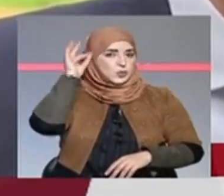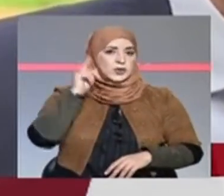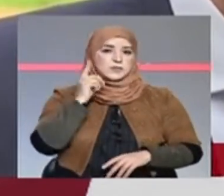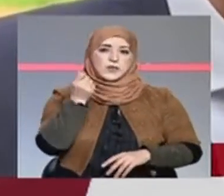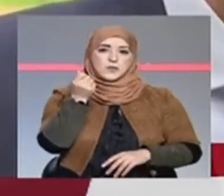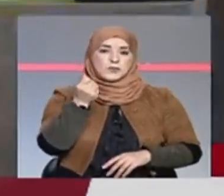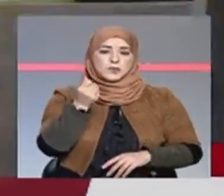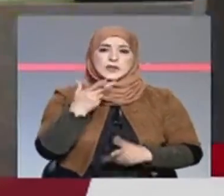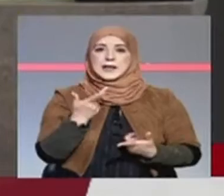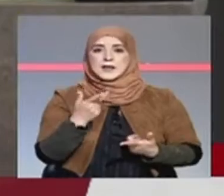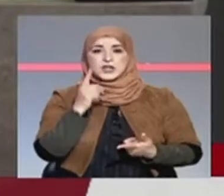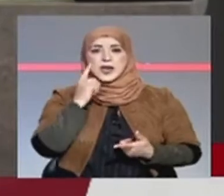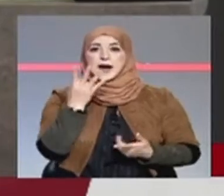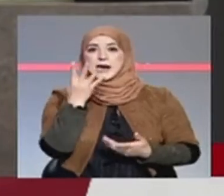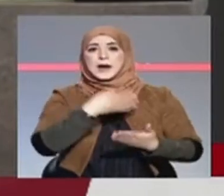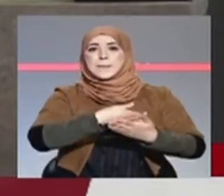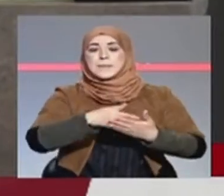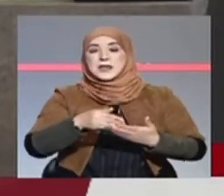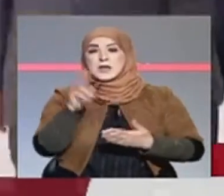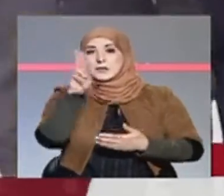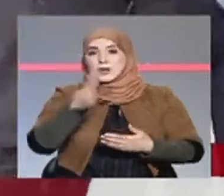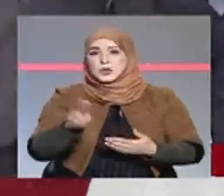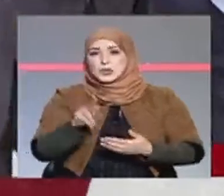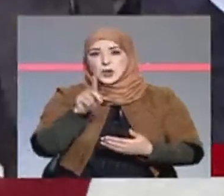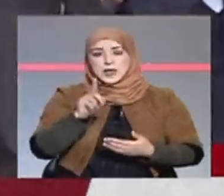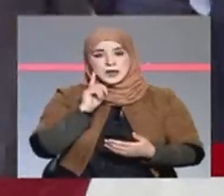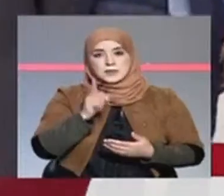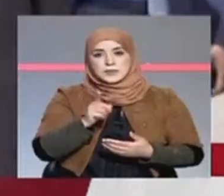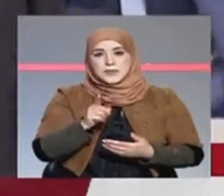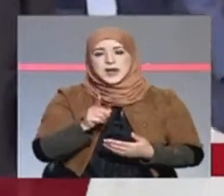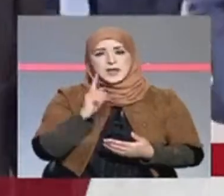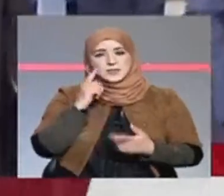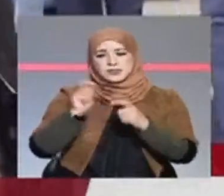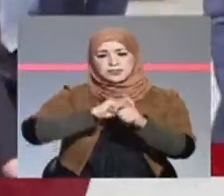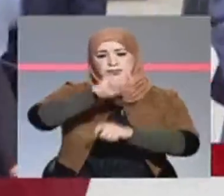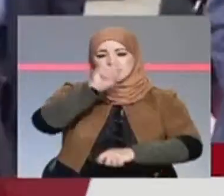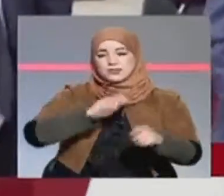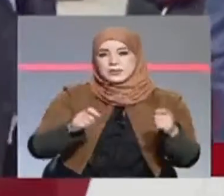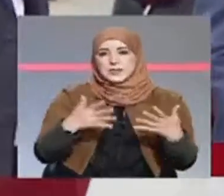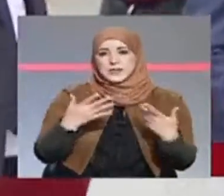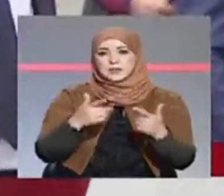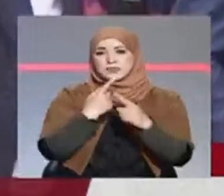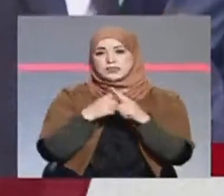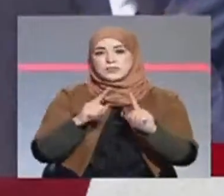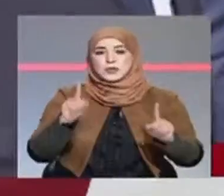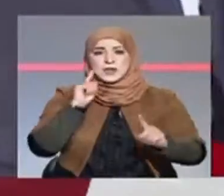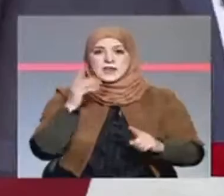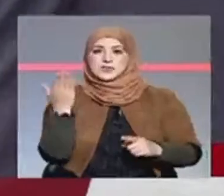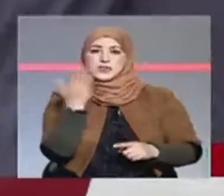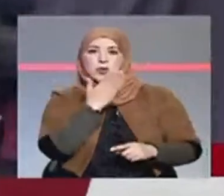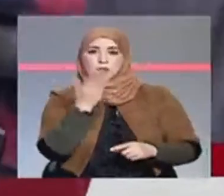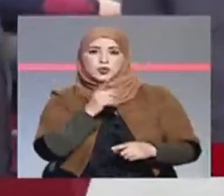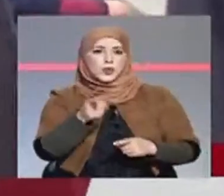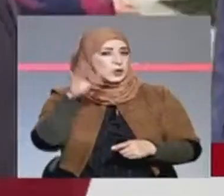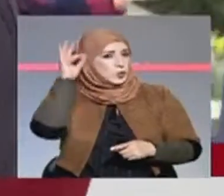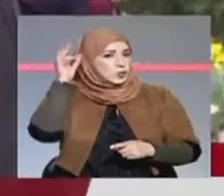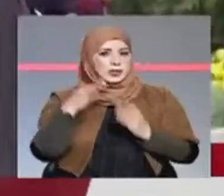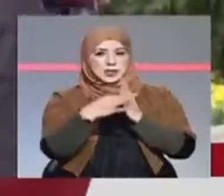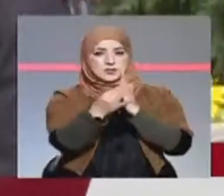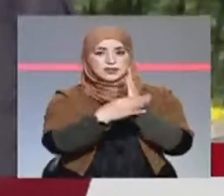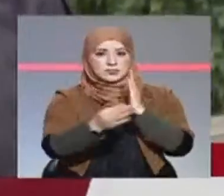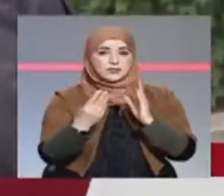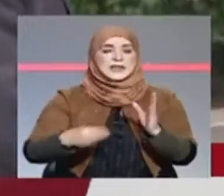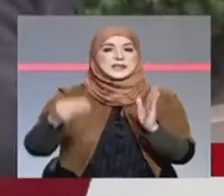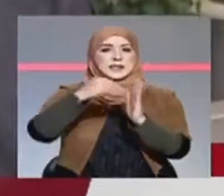قيمته ب اربعه مليارات من الدولارات في ظل تقييمات مختلفه حول حاجه تونس لمثل هذه القروض التي قد تزيد